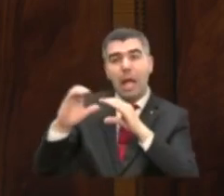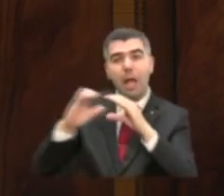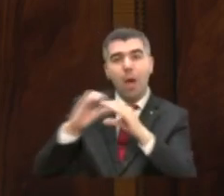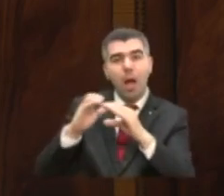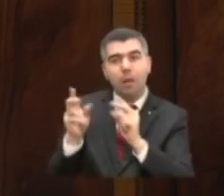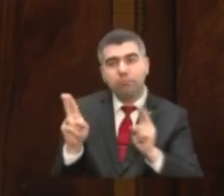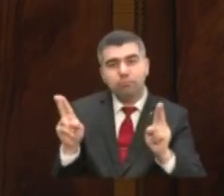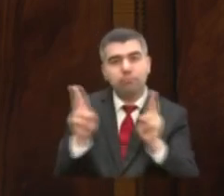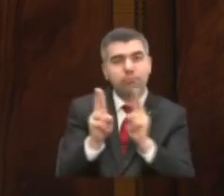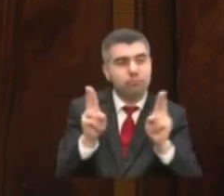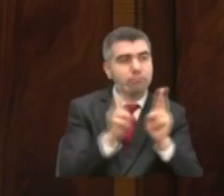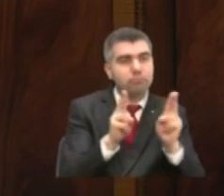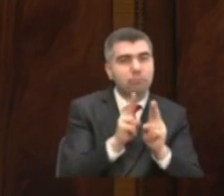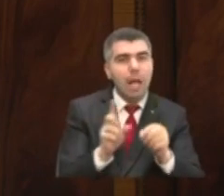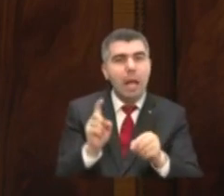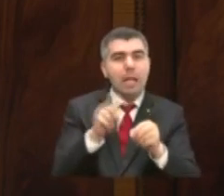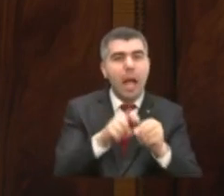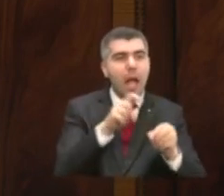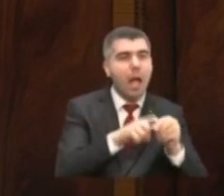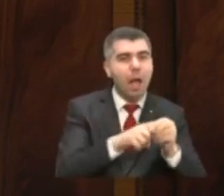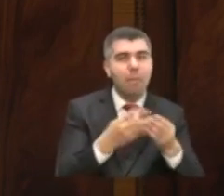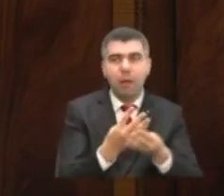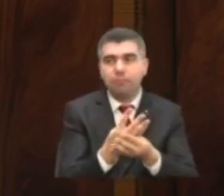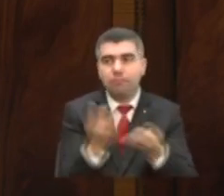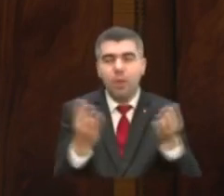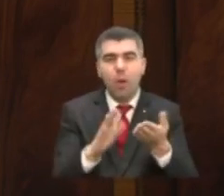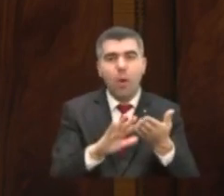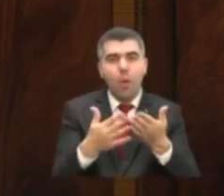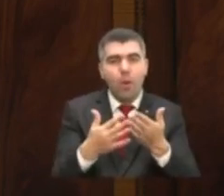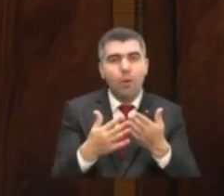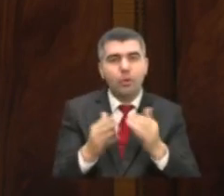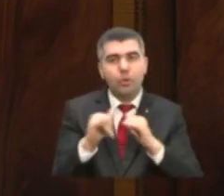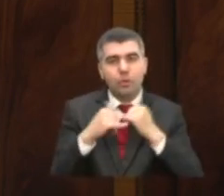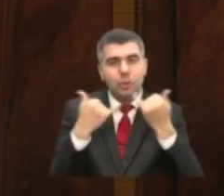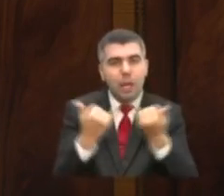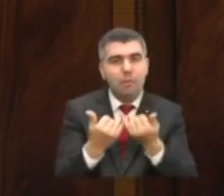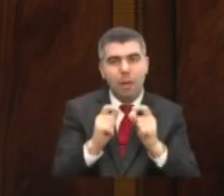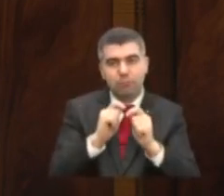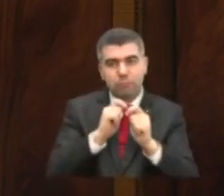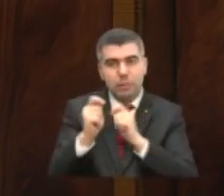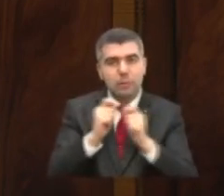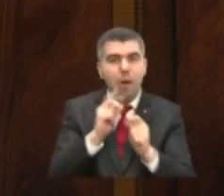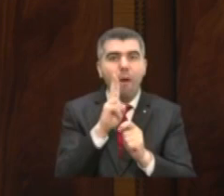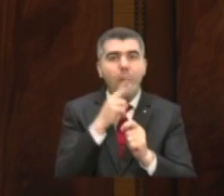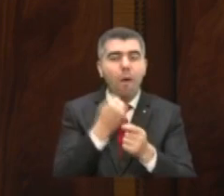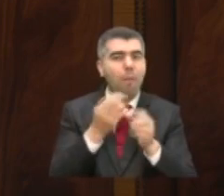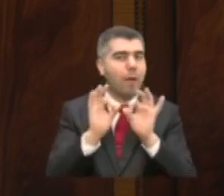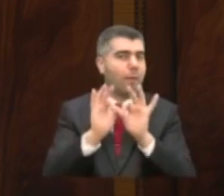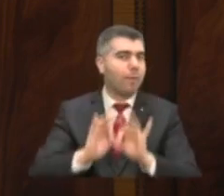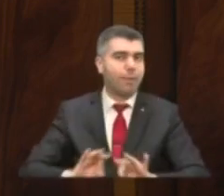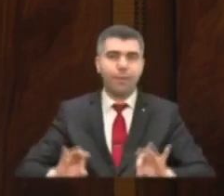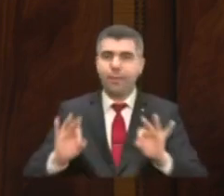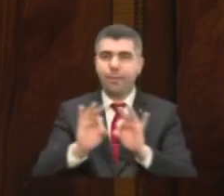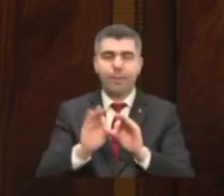وتمكين الهيئات النقابية من ممارسة دورها بتقديم أجوبة عن المطالب المشروعة المرتبطة بالحقوق